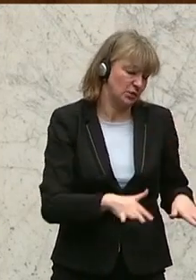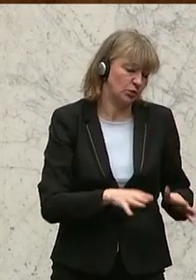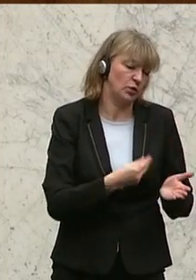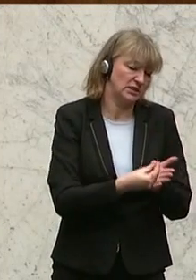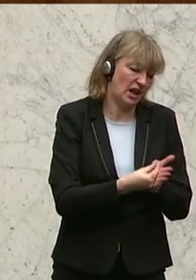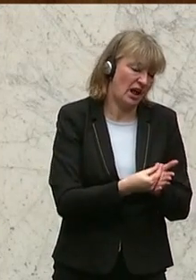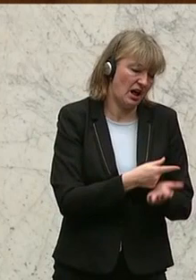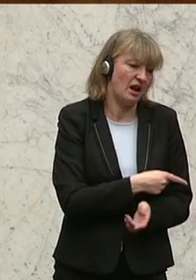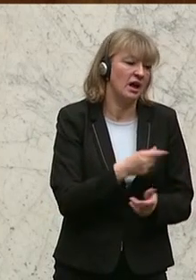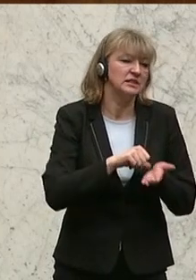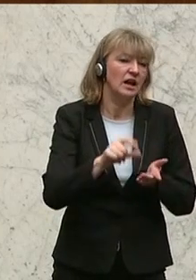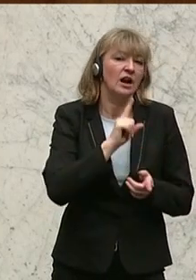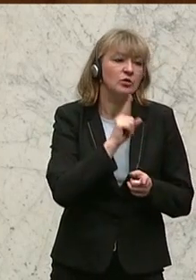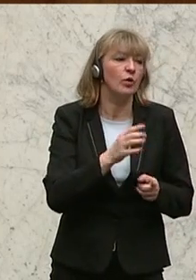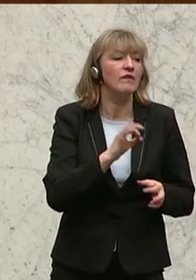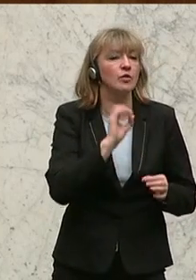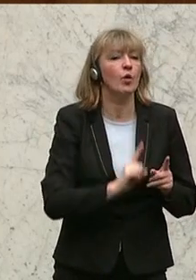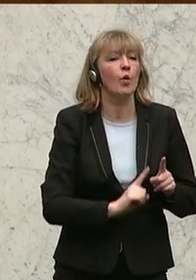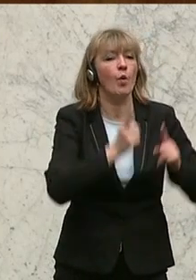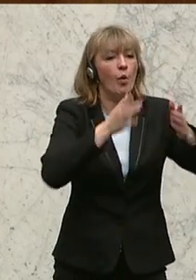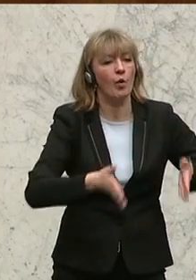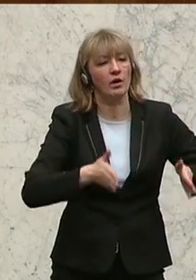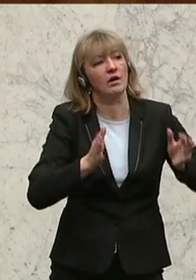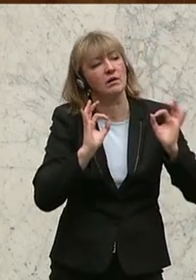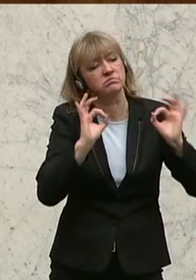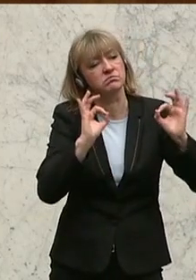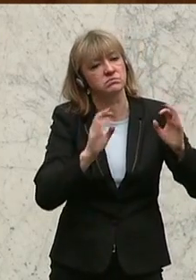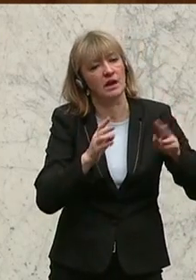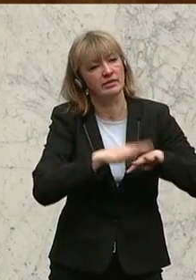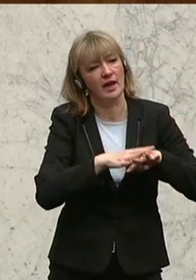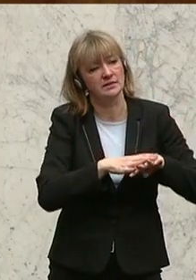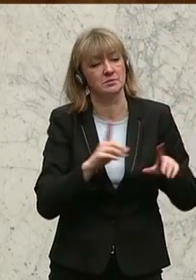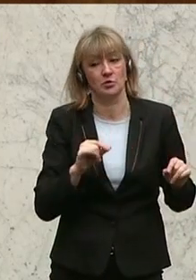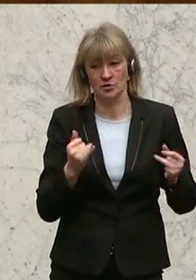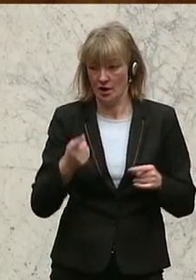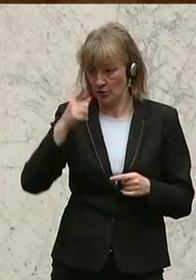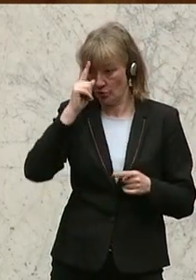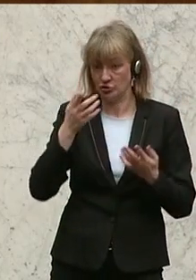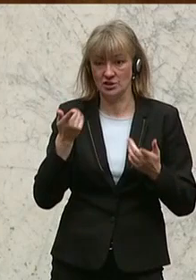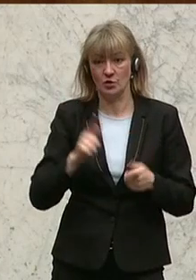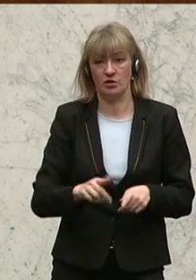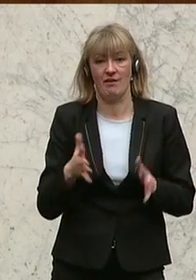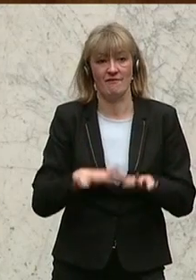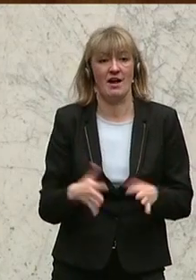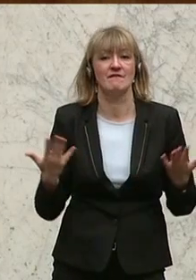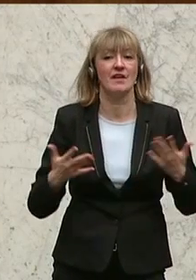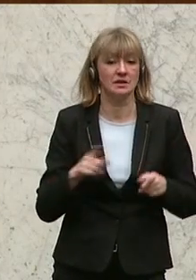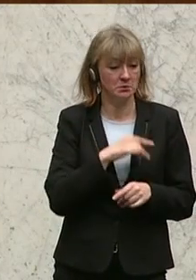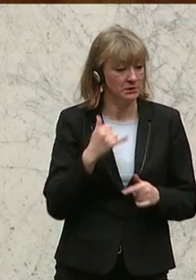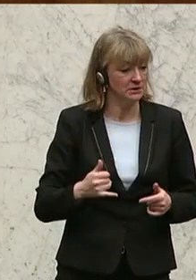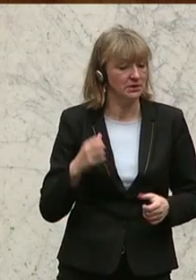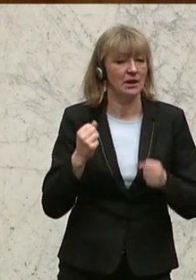Infrastrukturabgabenzahler zahlt jedoch nur für das höherrangige Netz. Und jetzt ist in Deutschland der Sonderfall, dass schon bisher aus